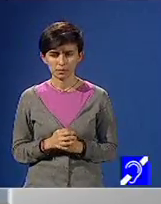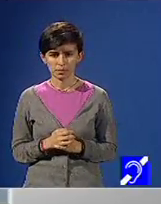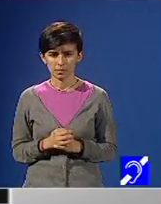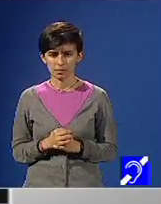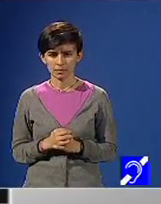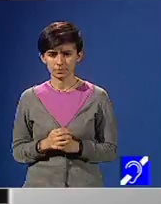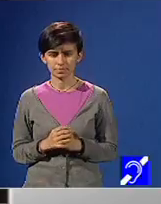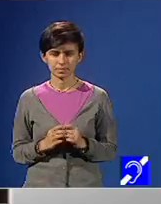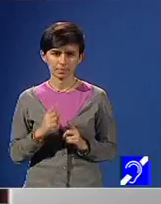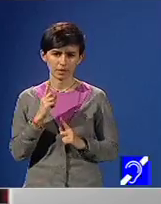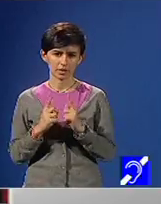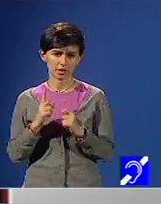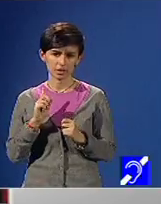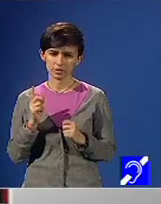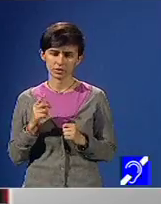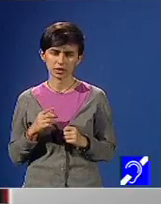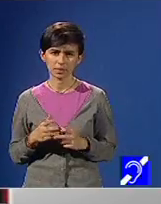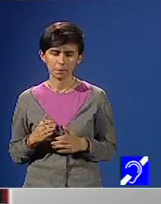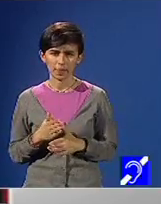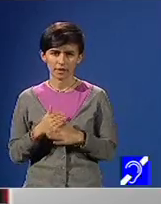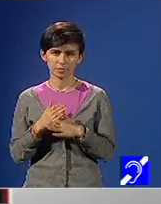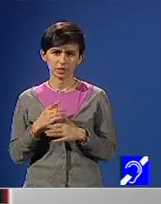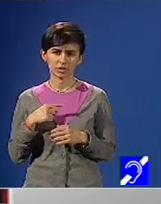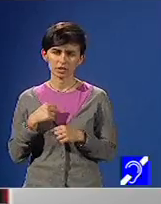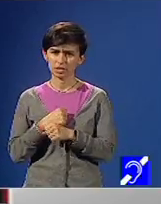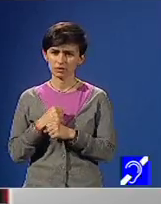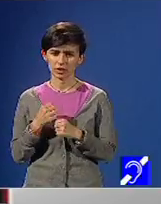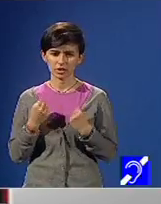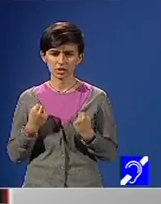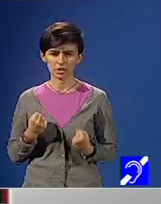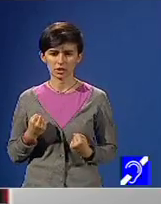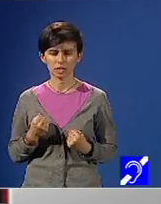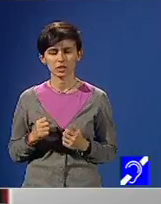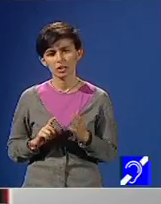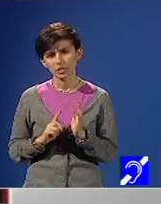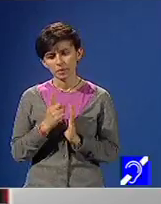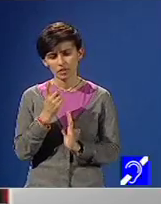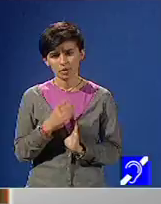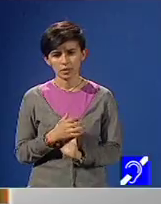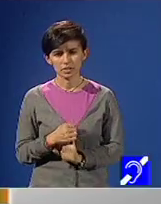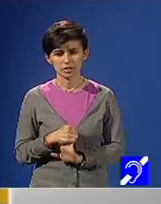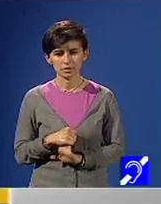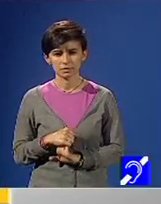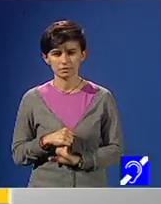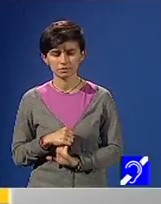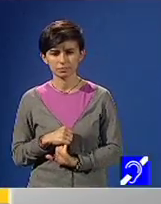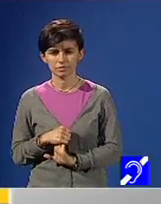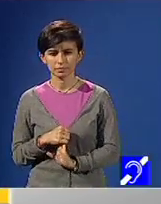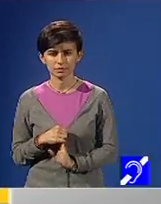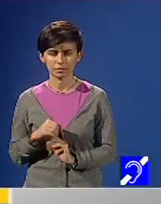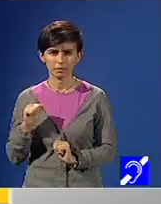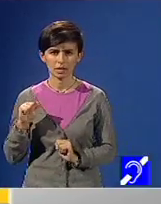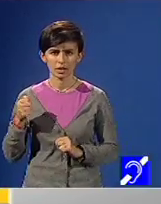Dacă nu ai sprijin, este greu să faci performanță. Doamna Sally s-a implicat pentru Clubul Lamont,